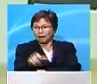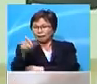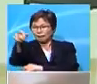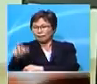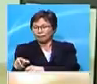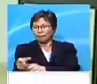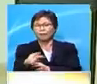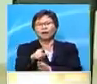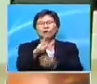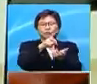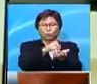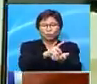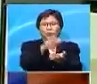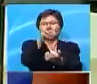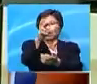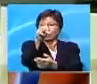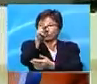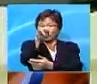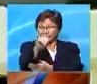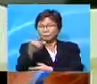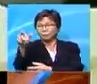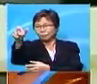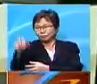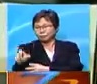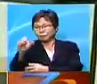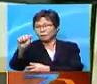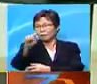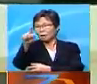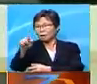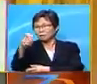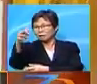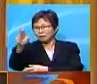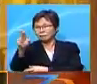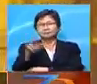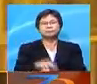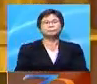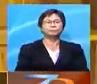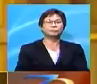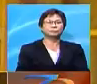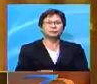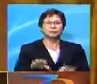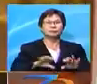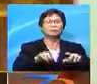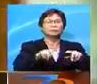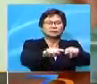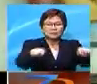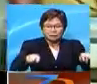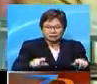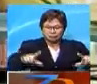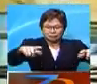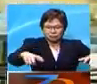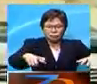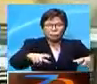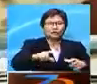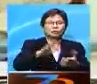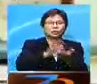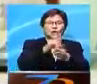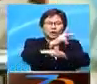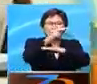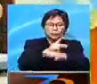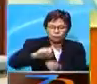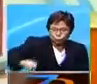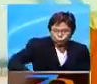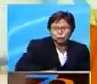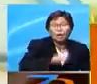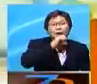memptaruhkan dr Abdul Rani Man dan Azhar abdulukur bertempat di sekolah kebangsaan Sungai Limau calon